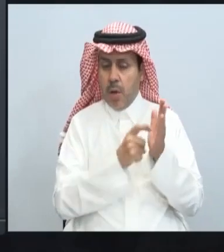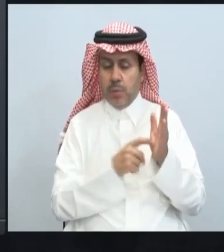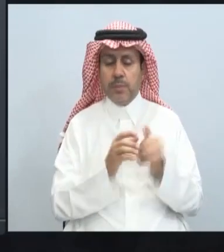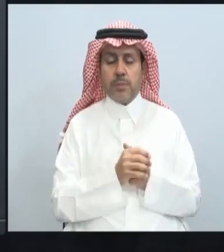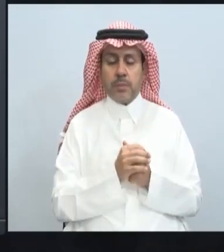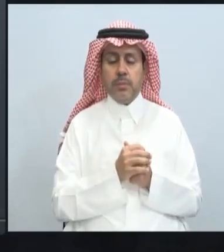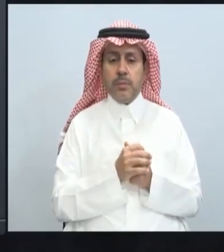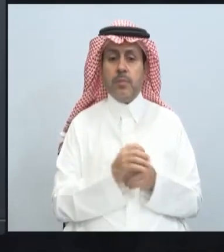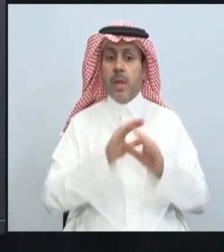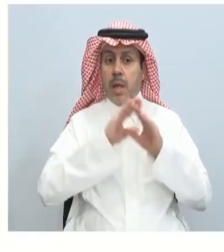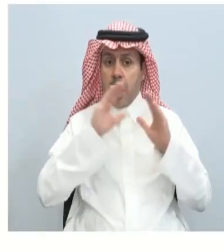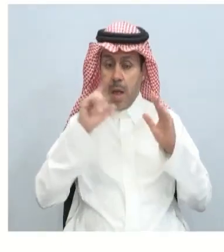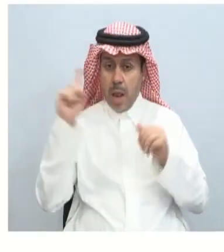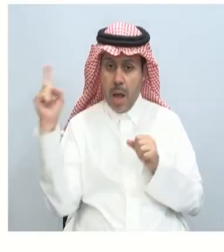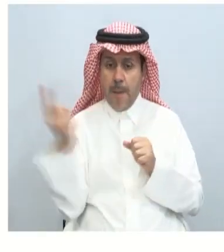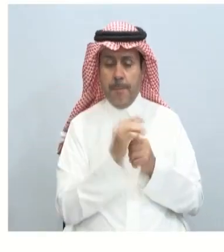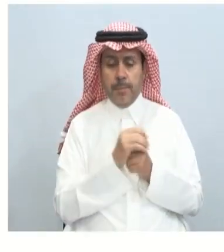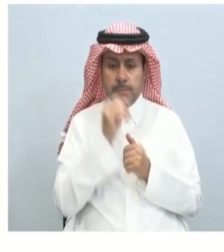تحت القانون العام